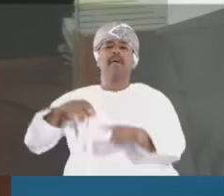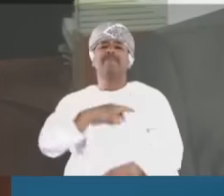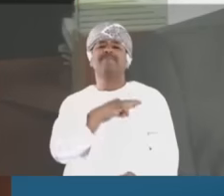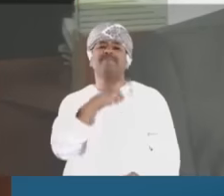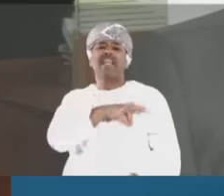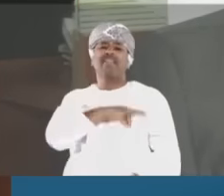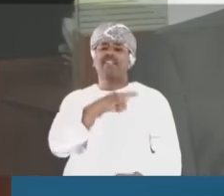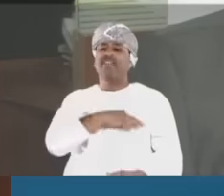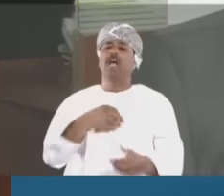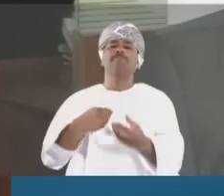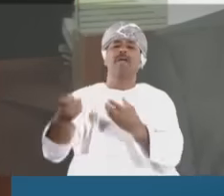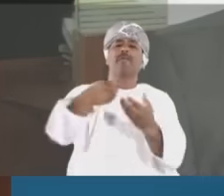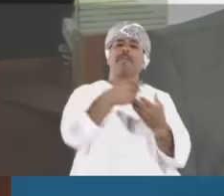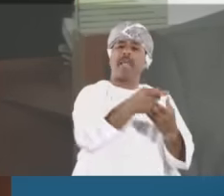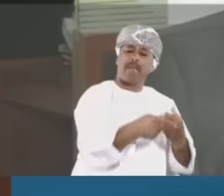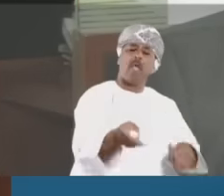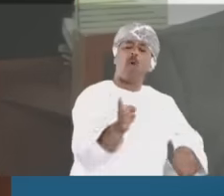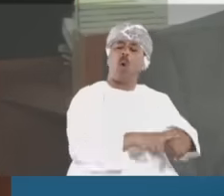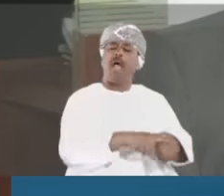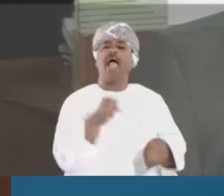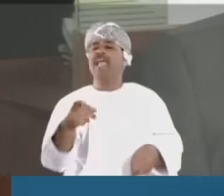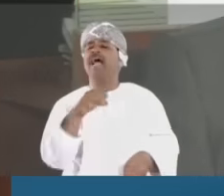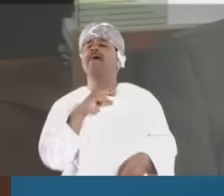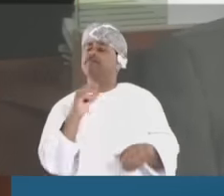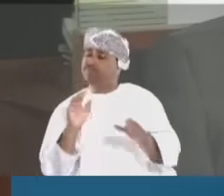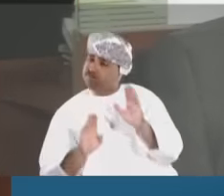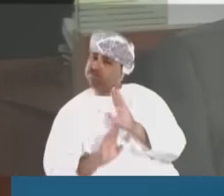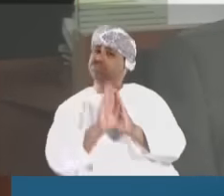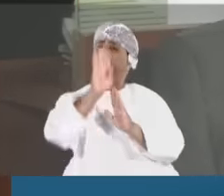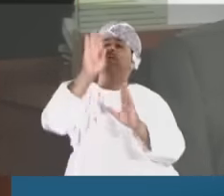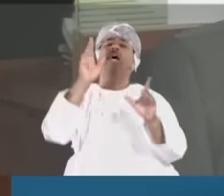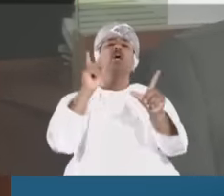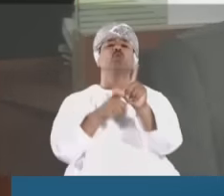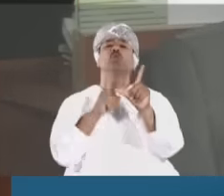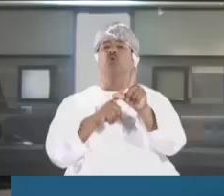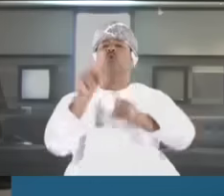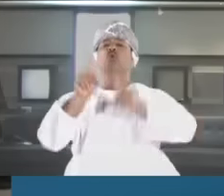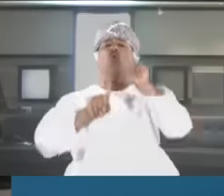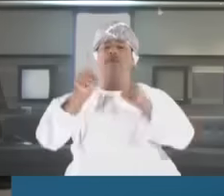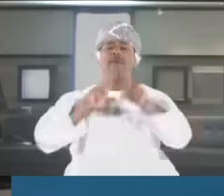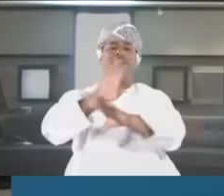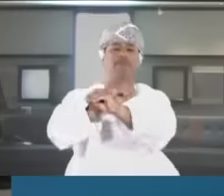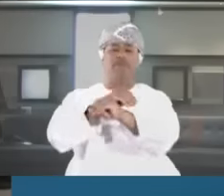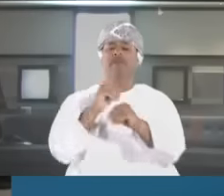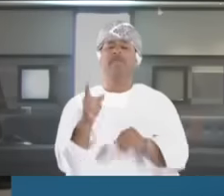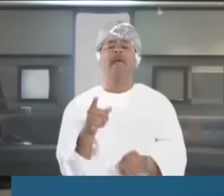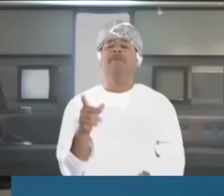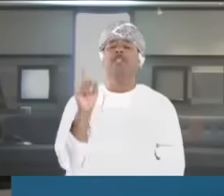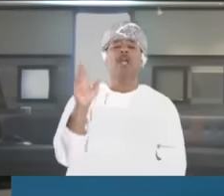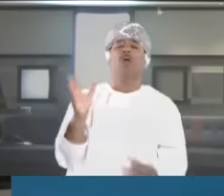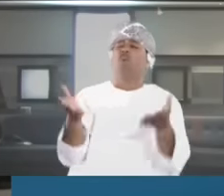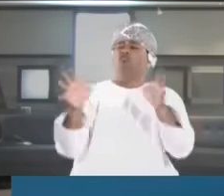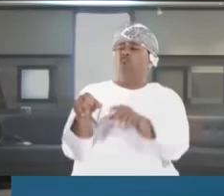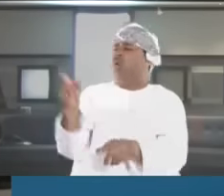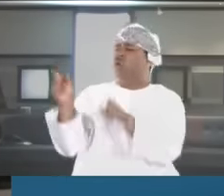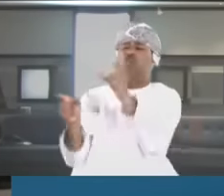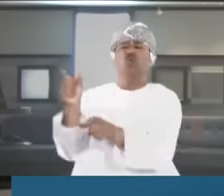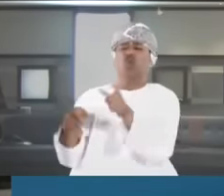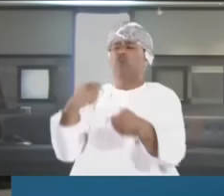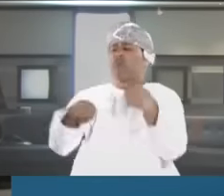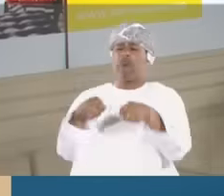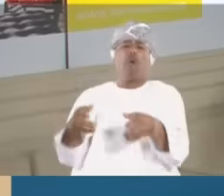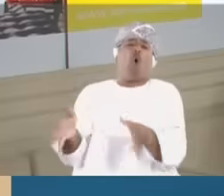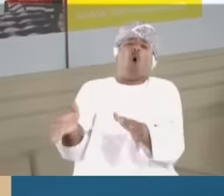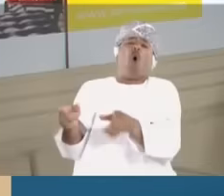السنوية للشركات والتي ستنعكس على أداء السوق خلال المرحلة القادمة. مع خوف كثير من المتداولين